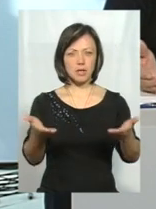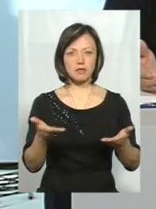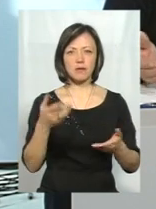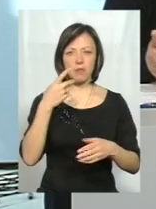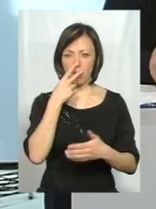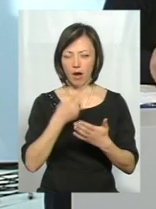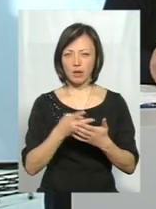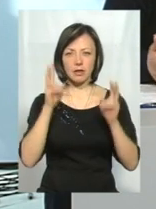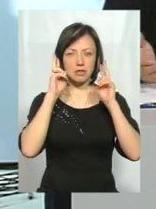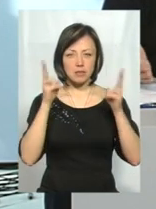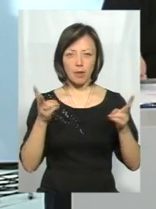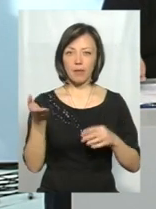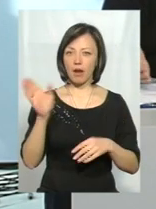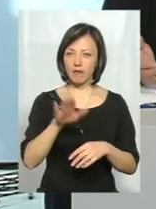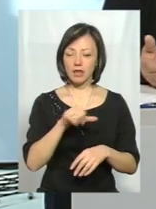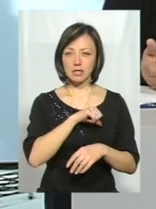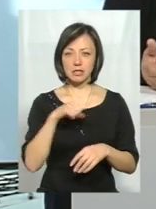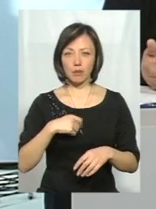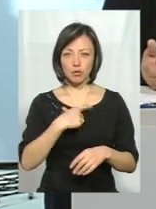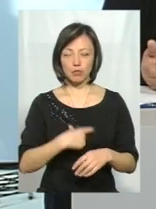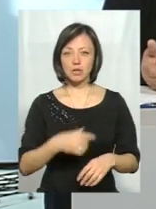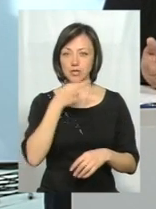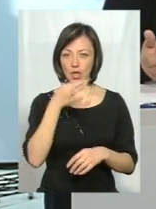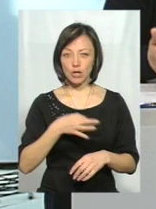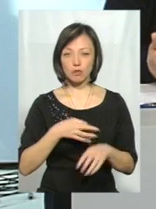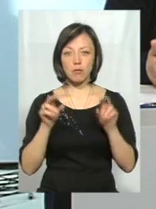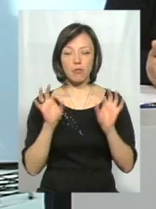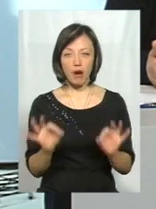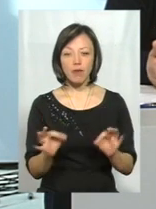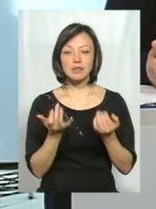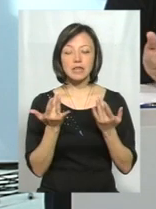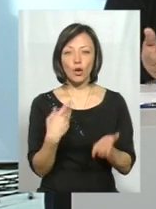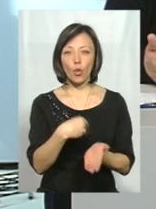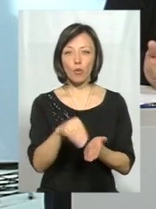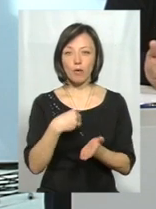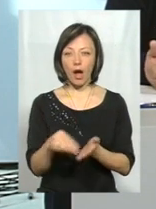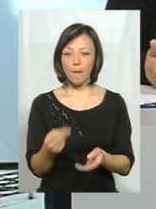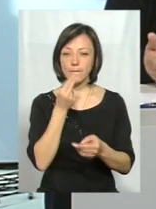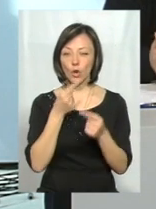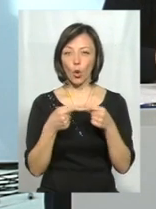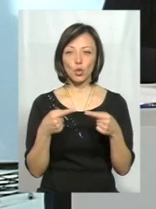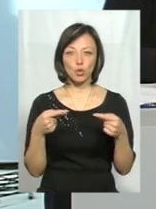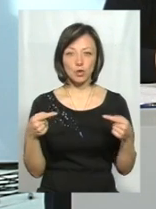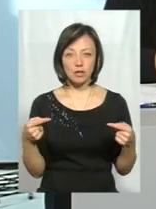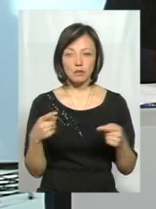не бачимо і не знаємо, давайте ми самі собі скажемо правду, скільки ми купляємо продуктів,